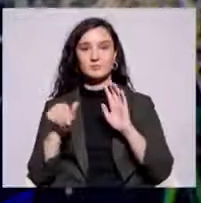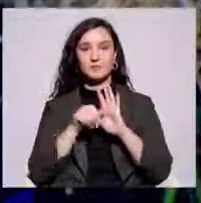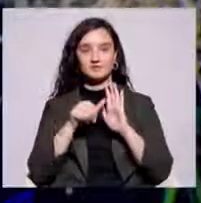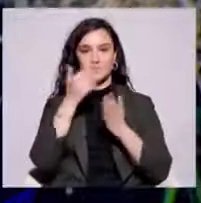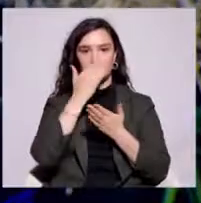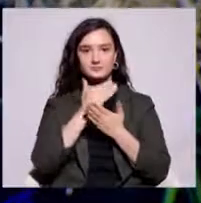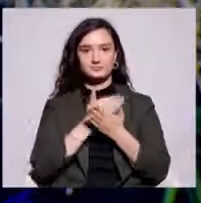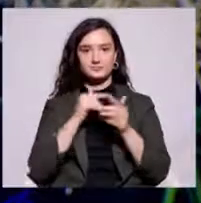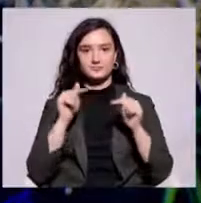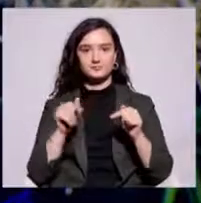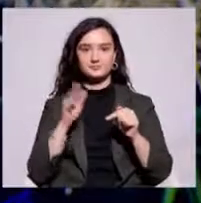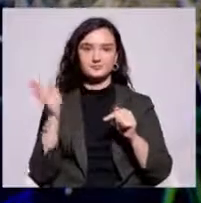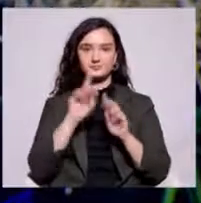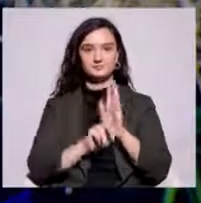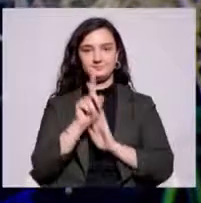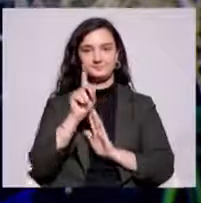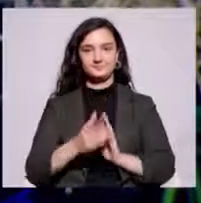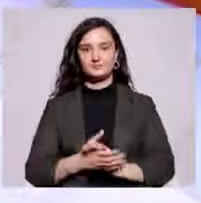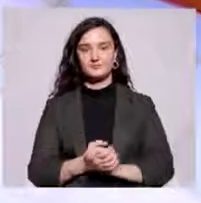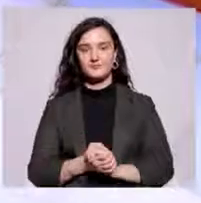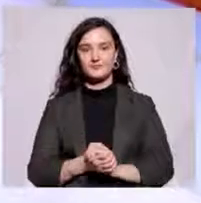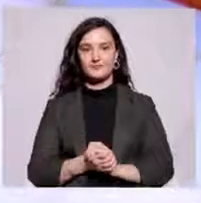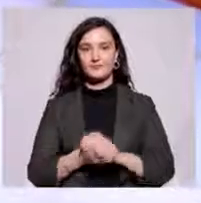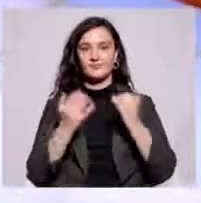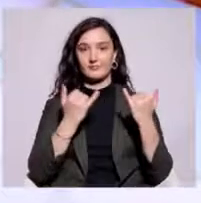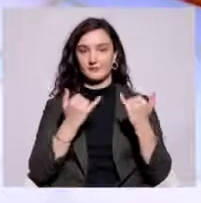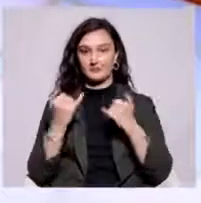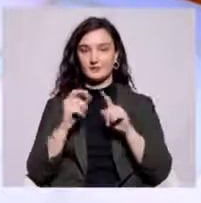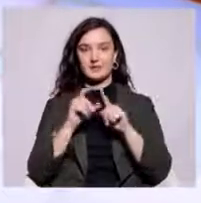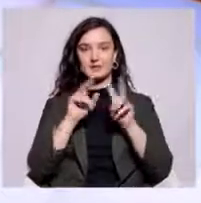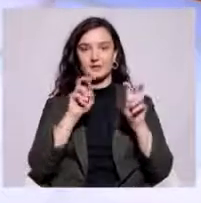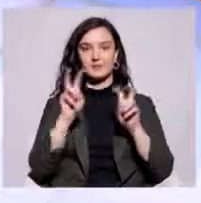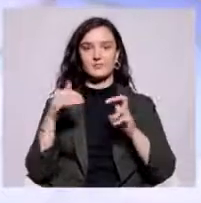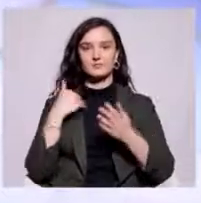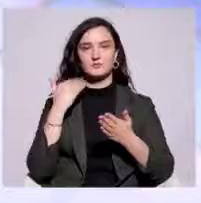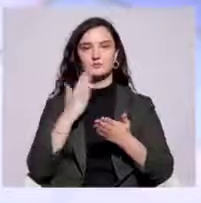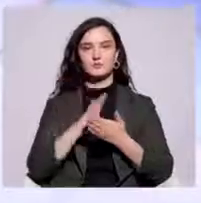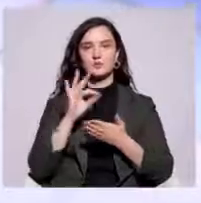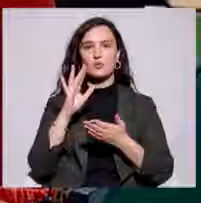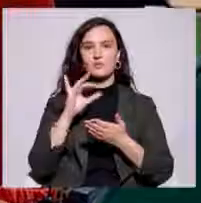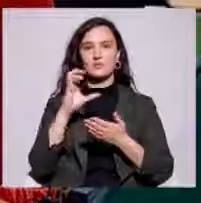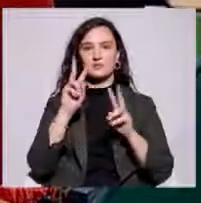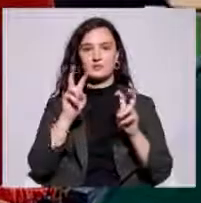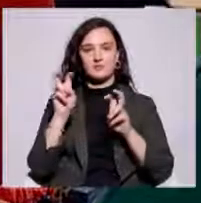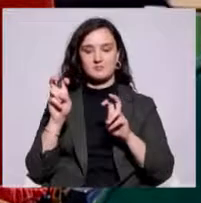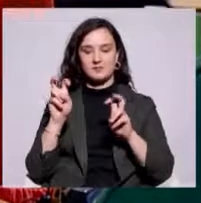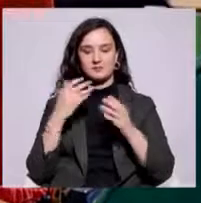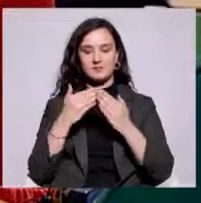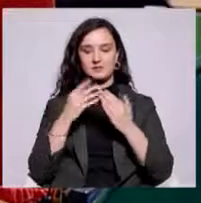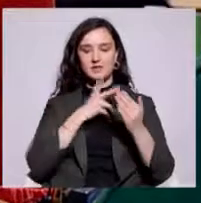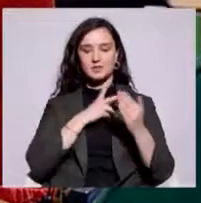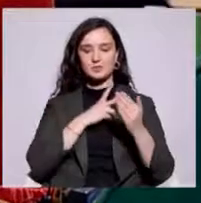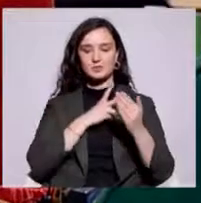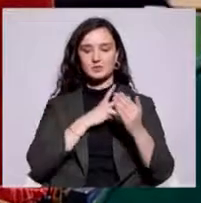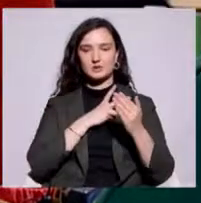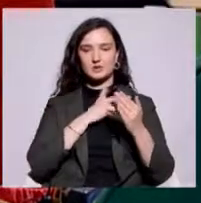მე-6 გაკვეთილია. დავიწყოთ. For today's topic, we have office items for General